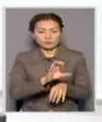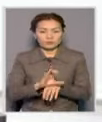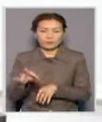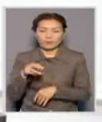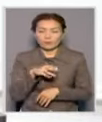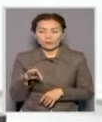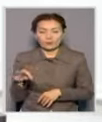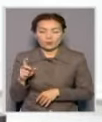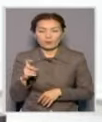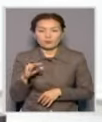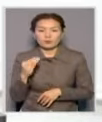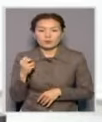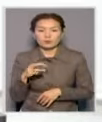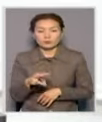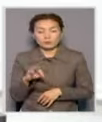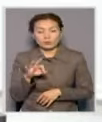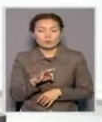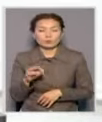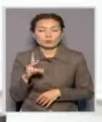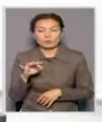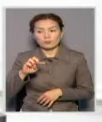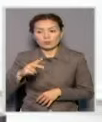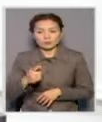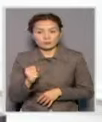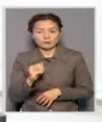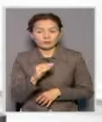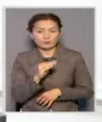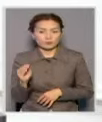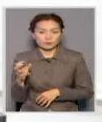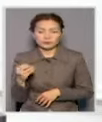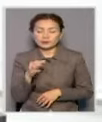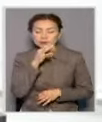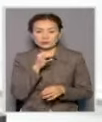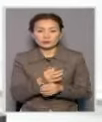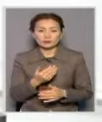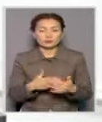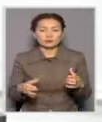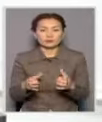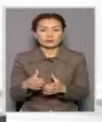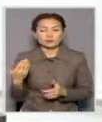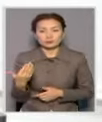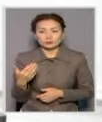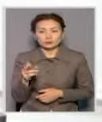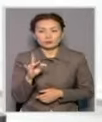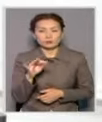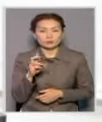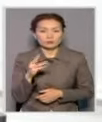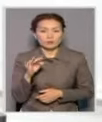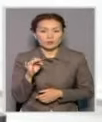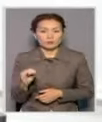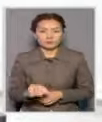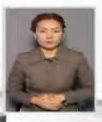общества him фарм акционерного общества нобель ff и товарища с ограниченной ответственностью killing с